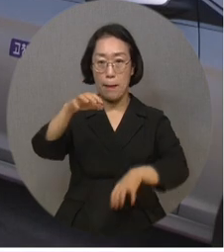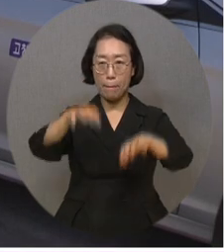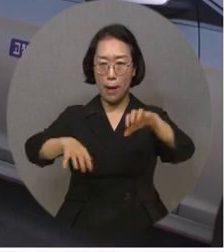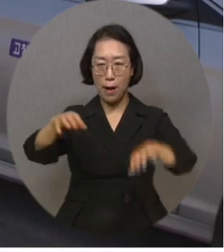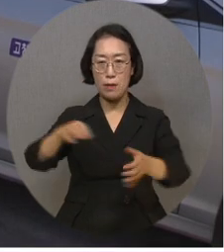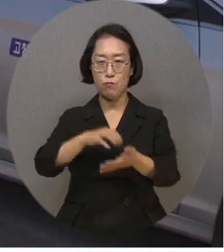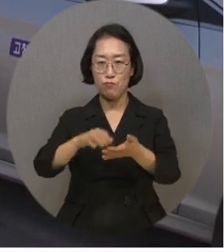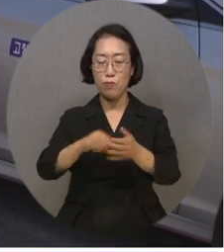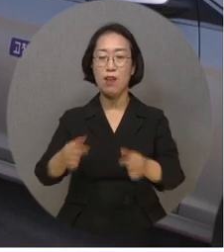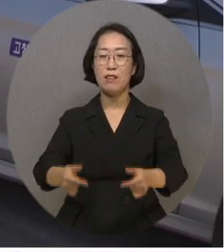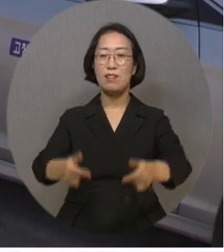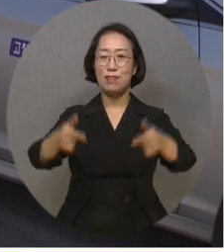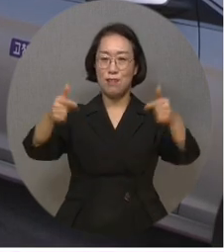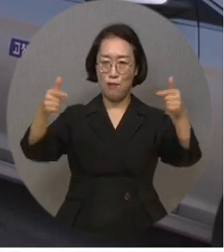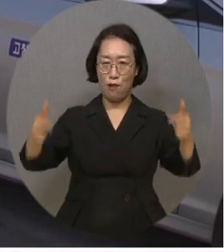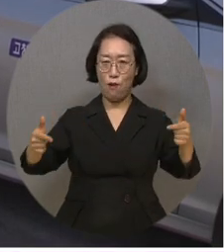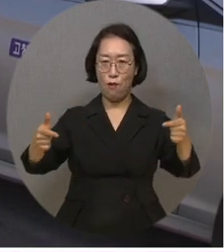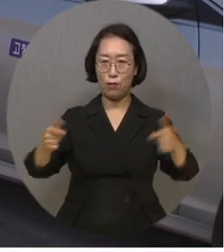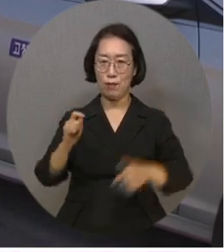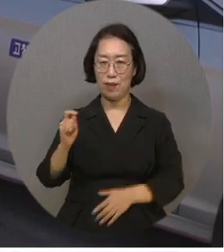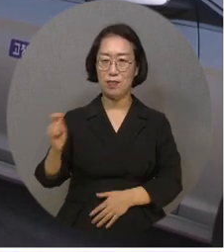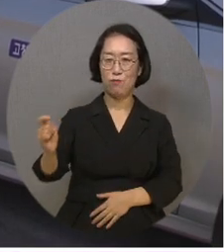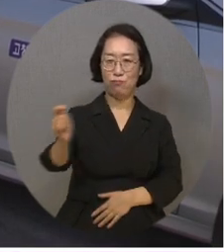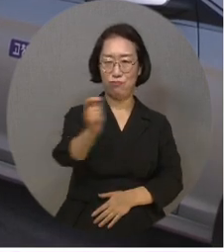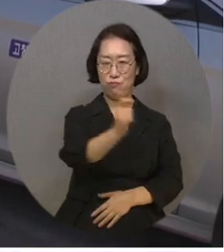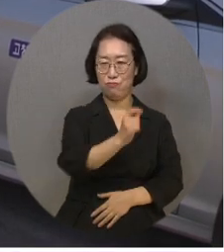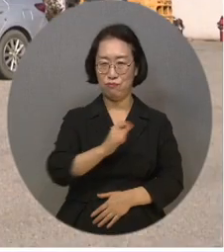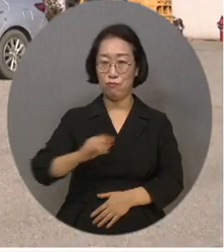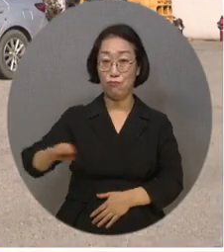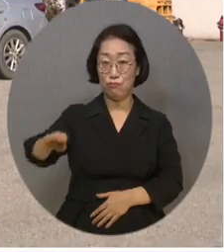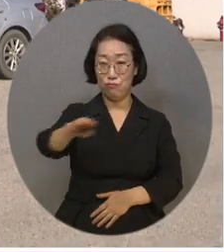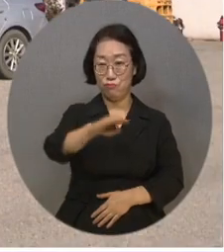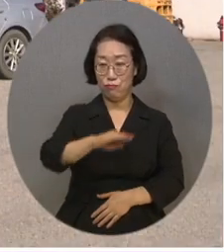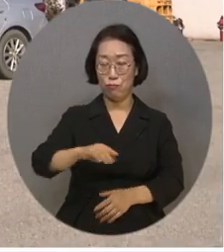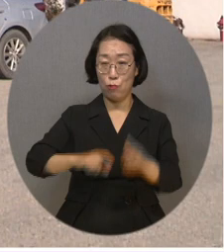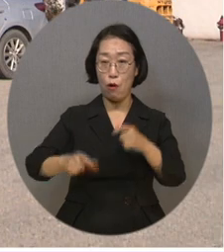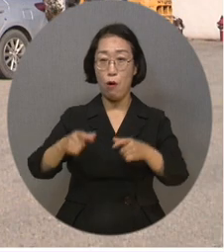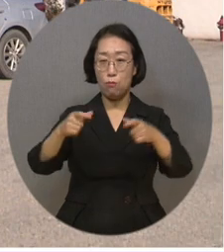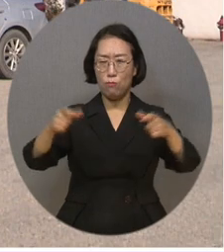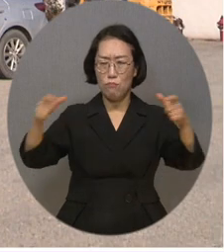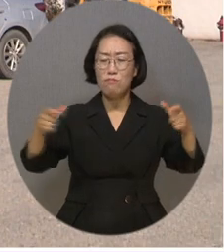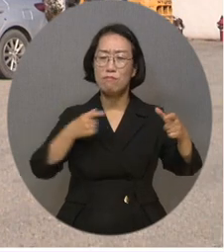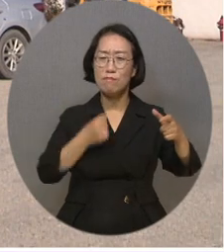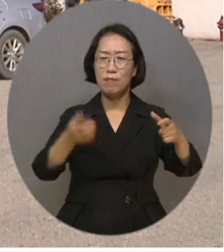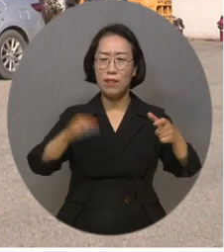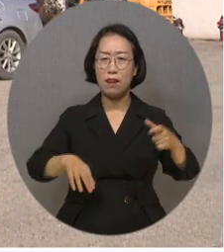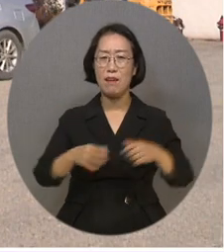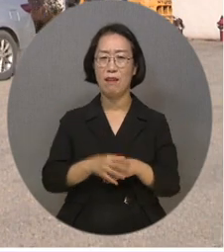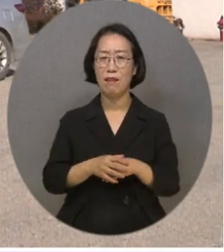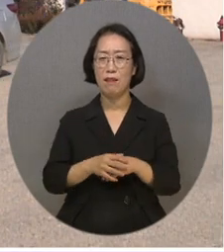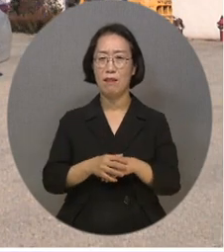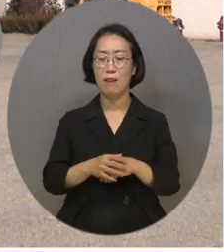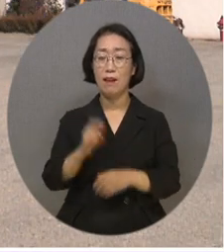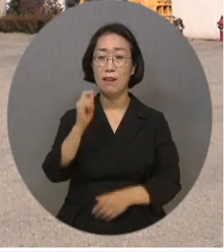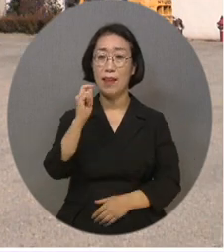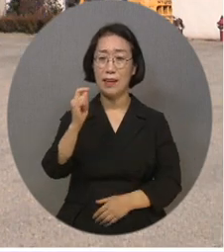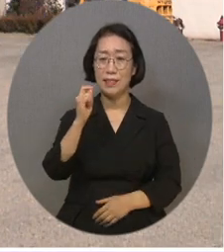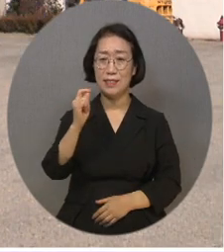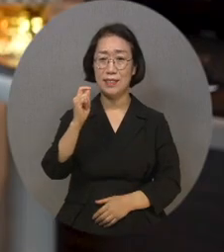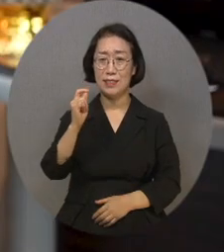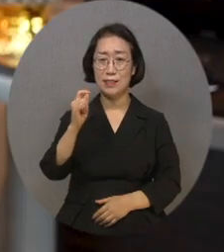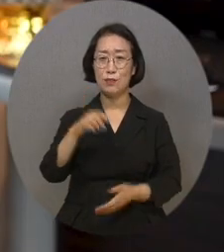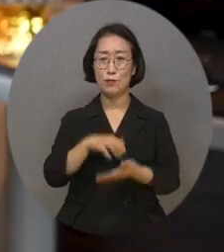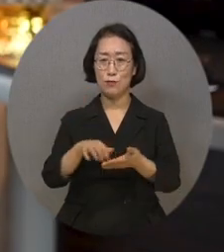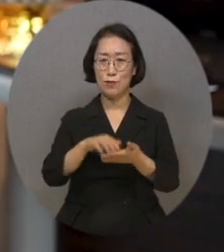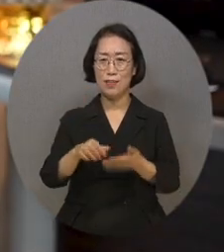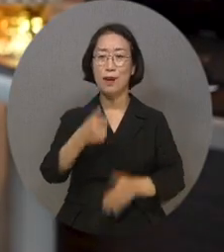확대를 하고 있는데 더 많은 마을로 더 확대를 하고 싶은데 사실 우리 지역에 택시